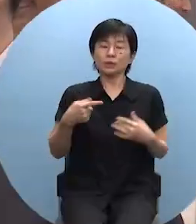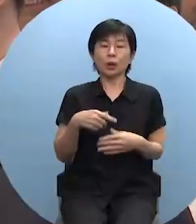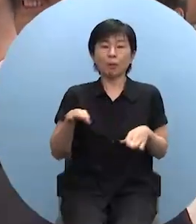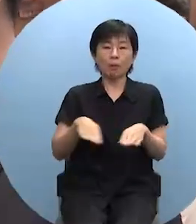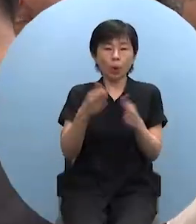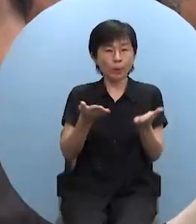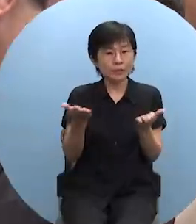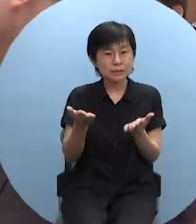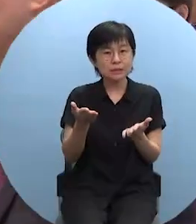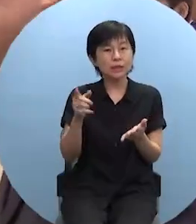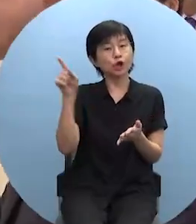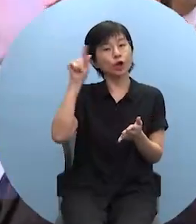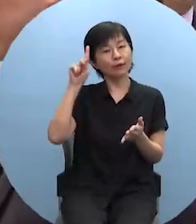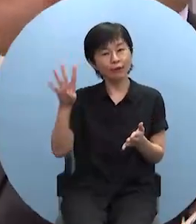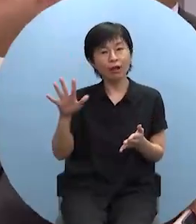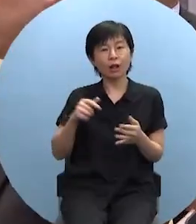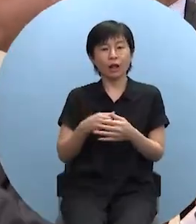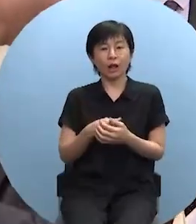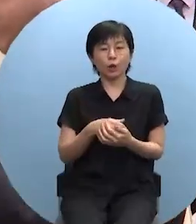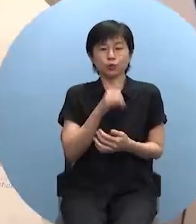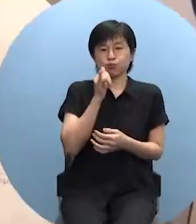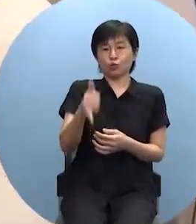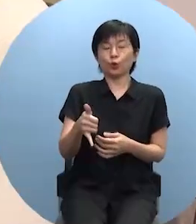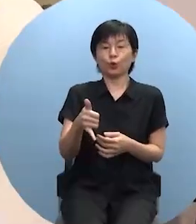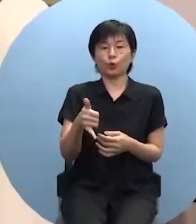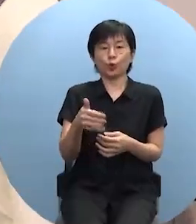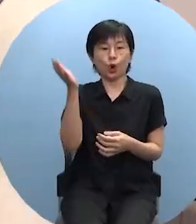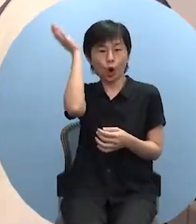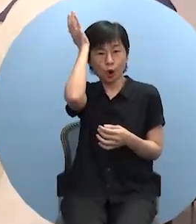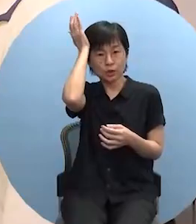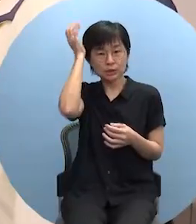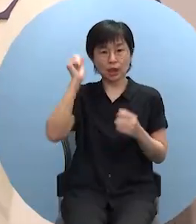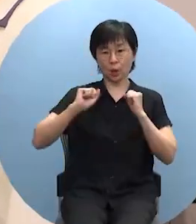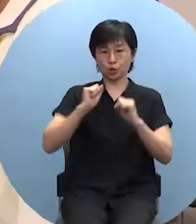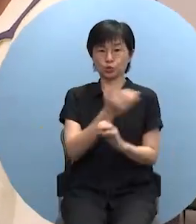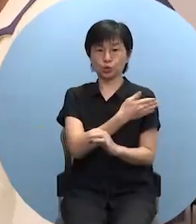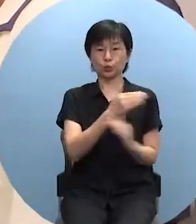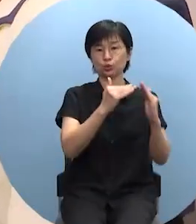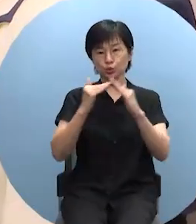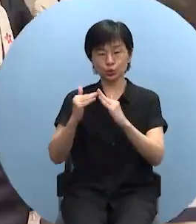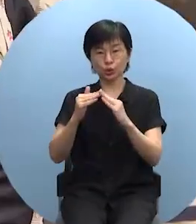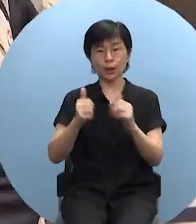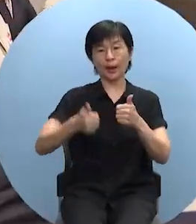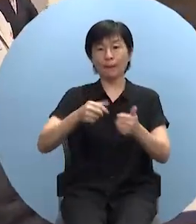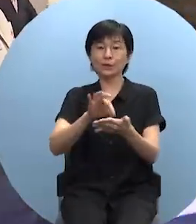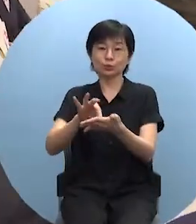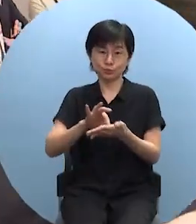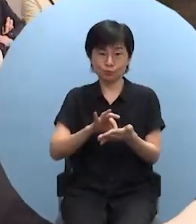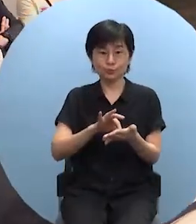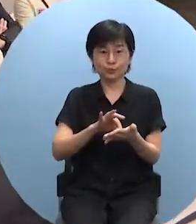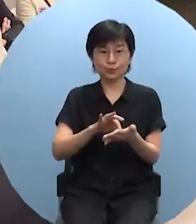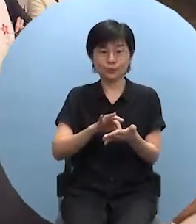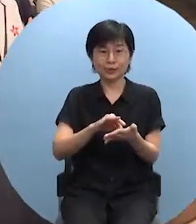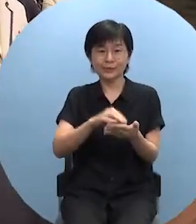式那幾天，在杭州的選手村和比賽的現場和大家打